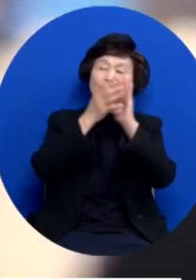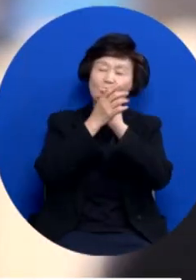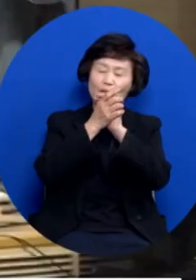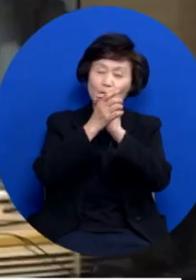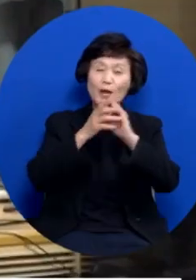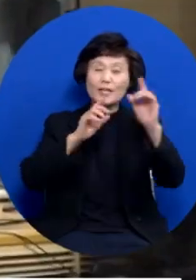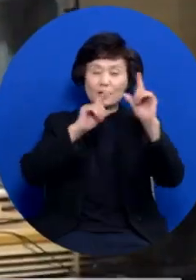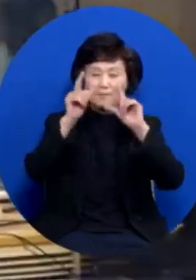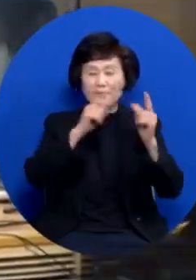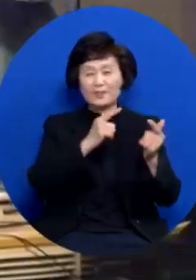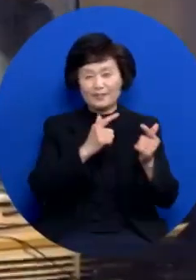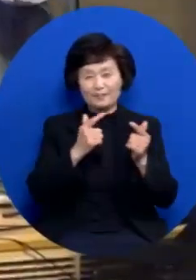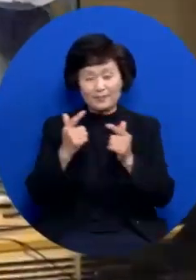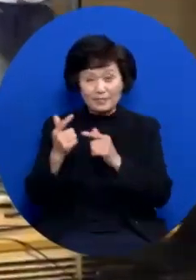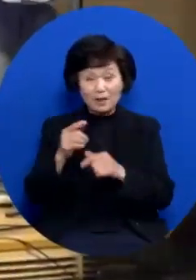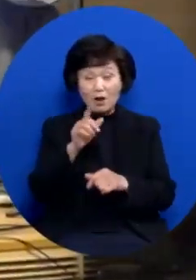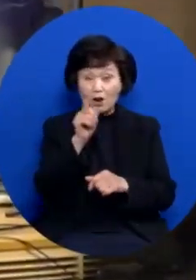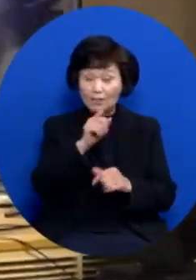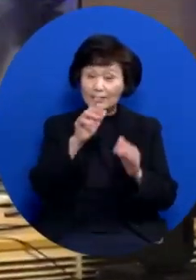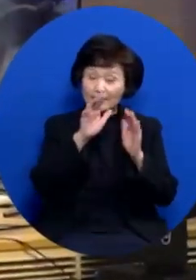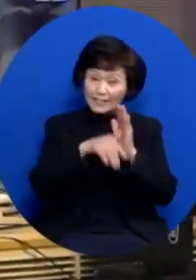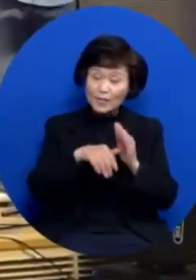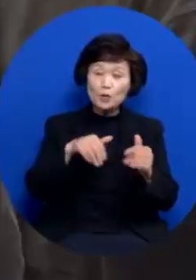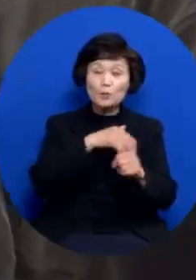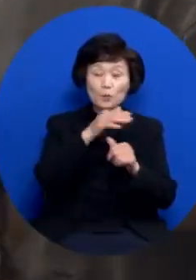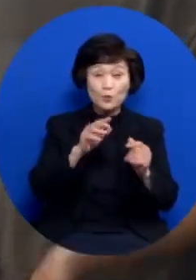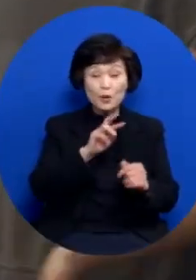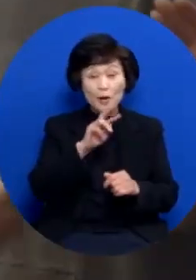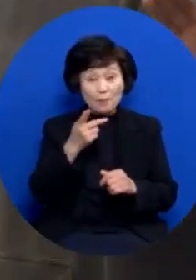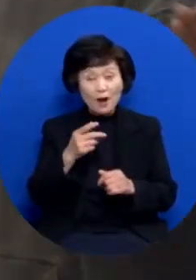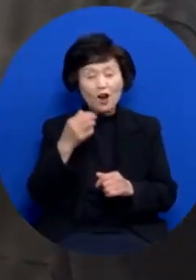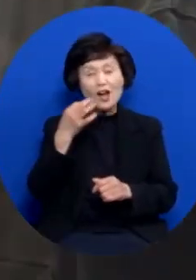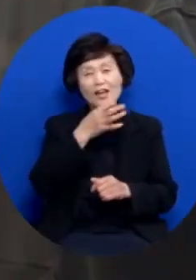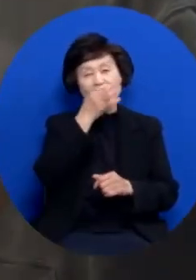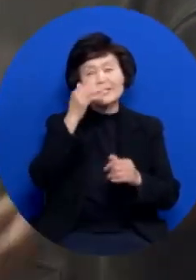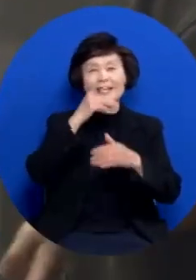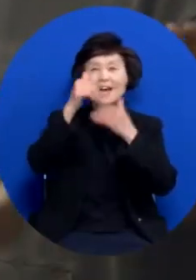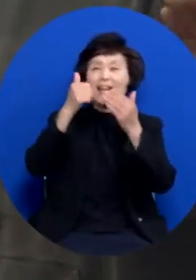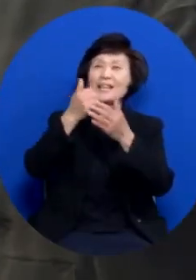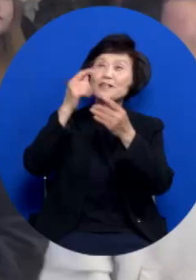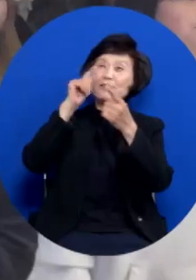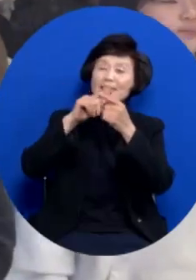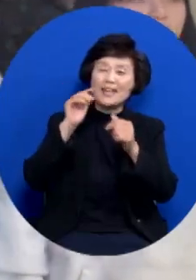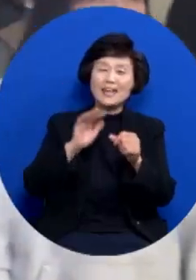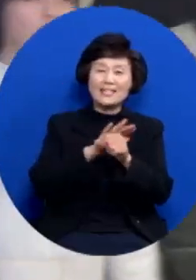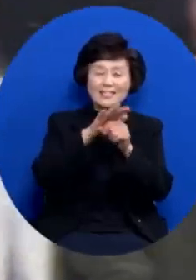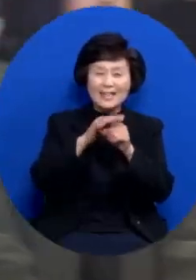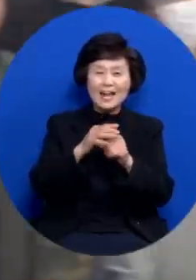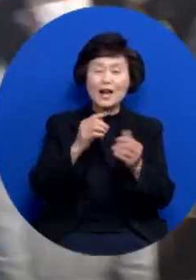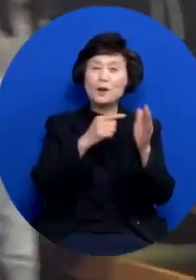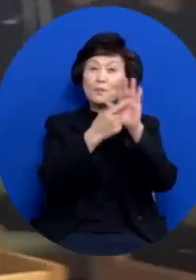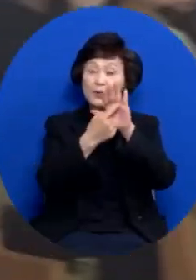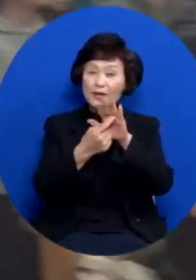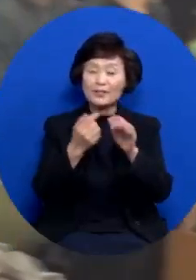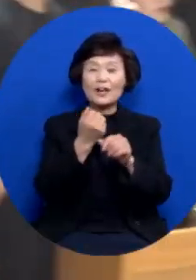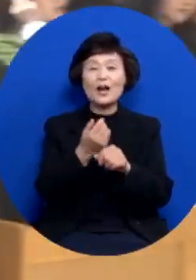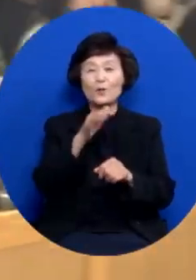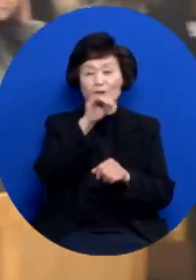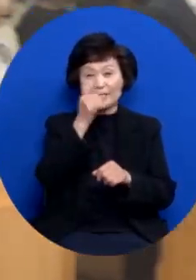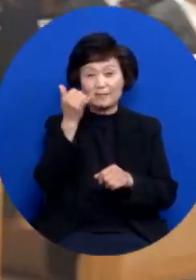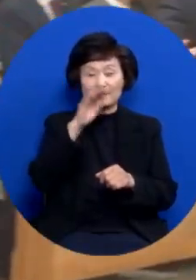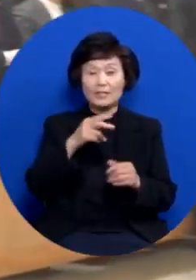듯합니다. 때론 분위기를 바꿔 신나게 하나님을 향한 사랑을 표현합니다. 대한예수교장로회